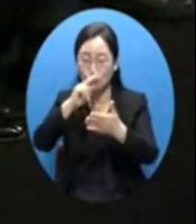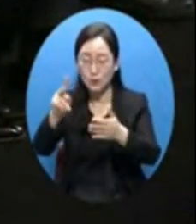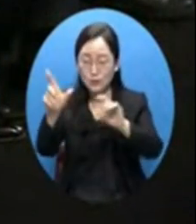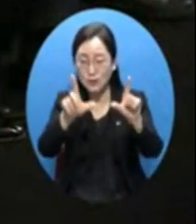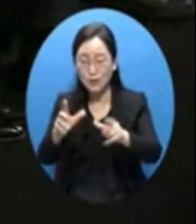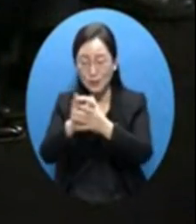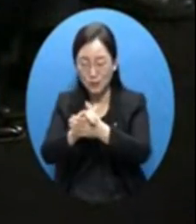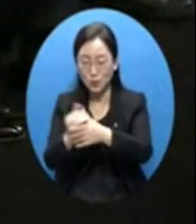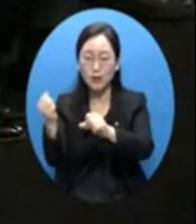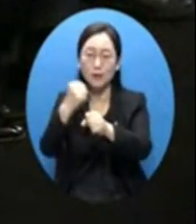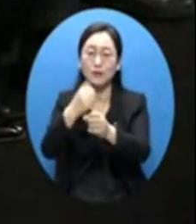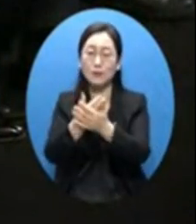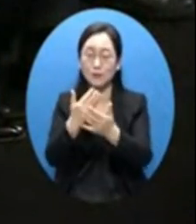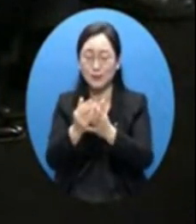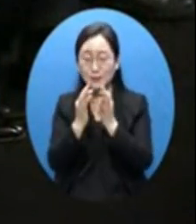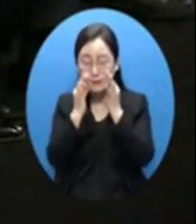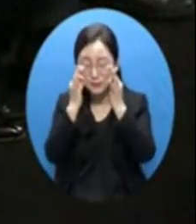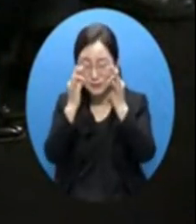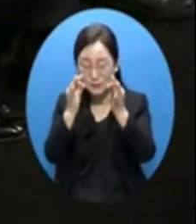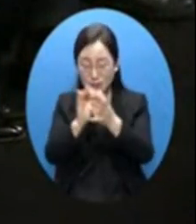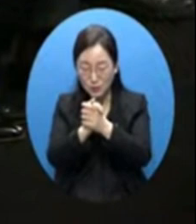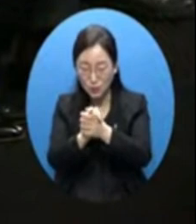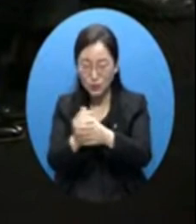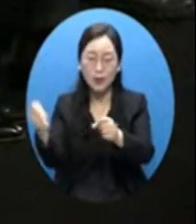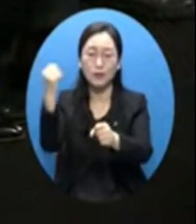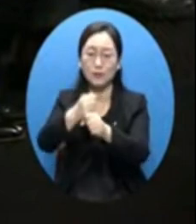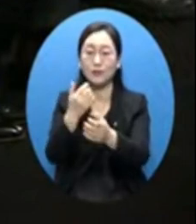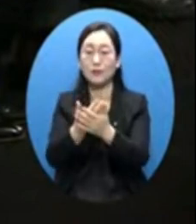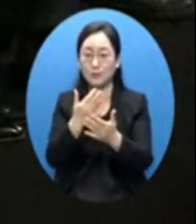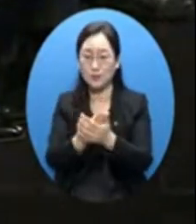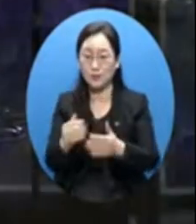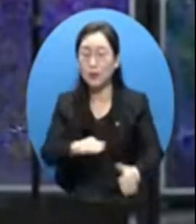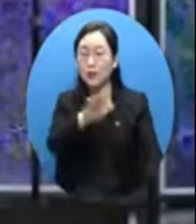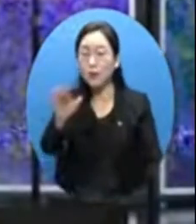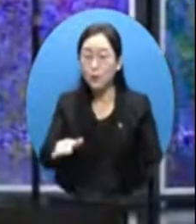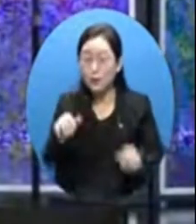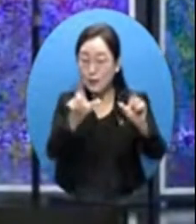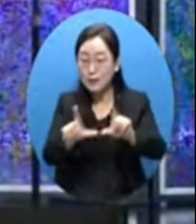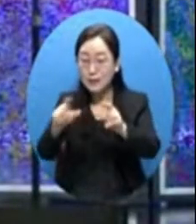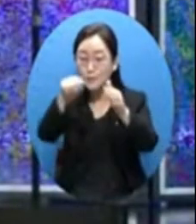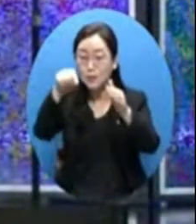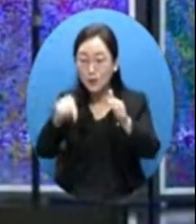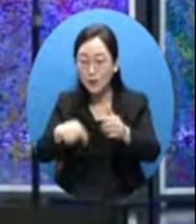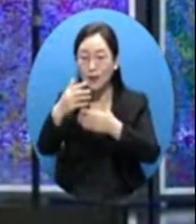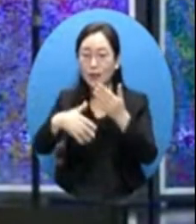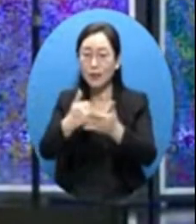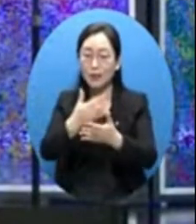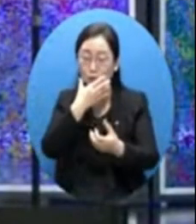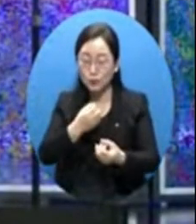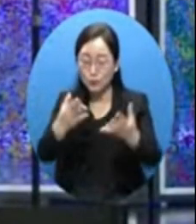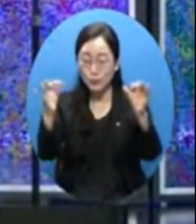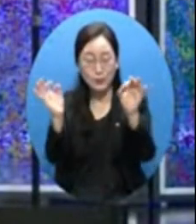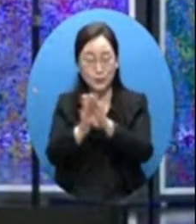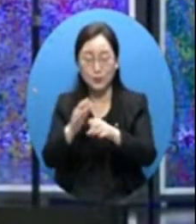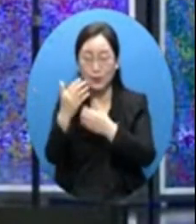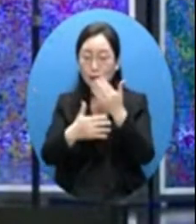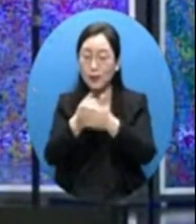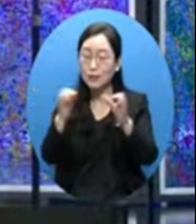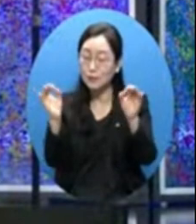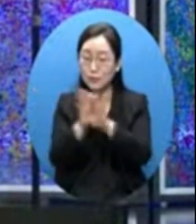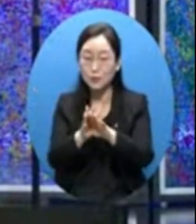하여 주옵소서. 간절한 기도가 회복되어지게 하여 주옵소서. 우리의 삶 속에 하나님의 축복이 사라지고 하나님의 은혜가 사라진 것은 다